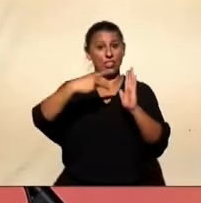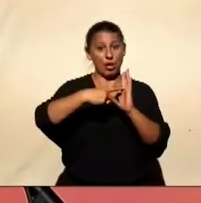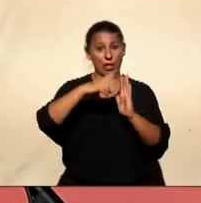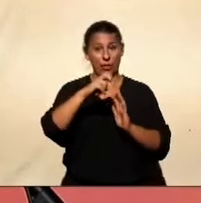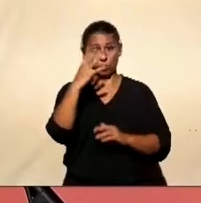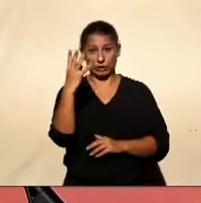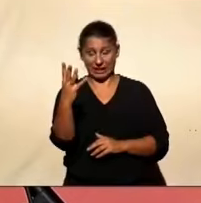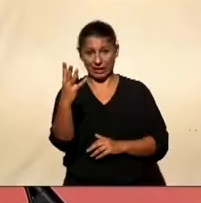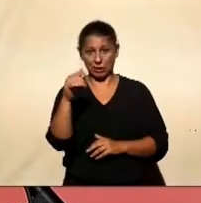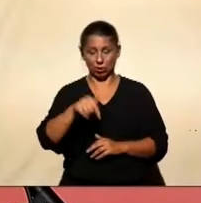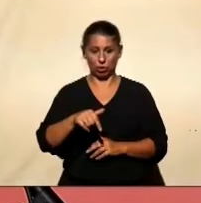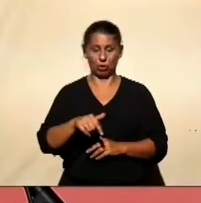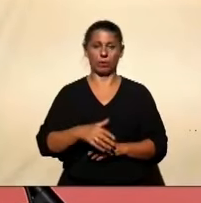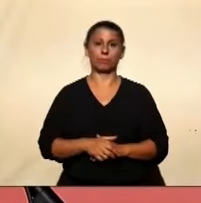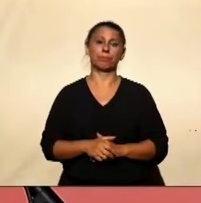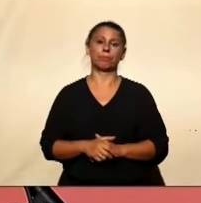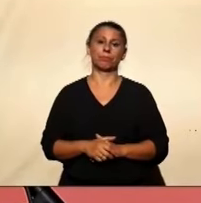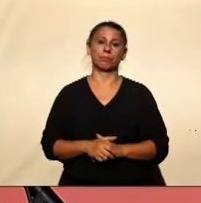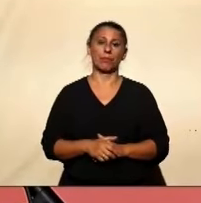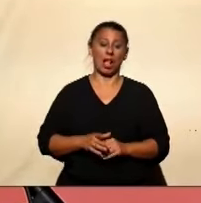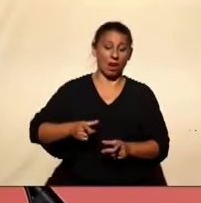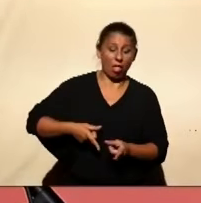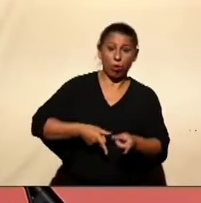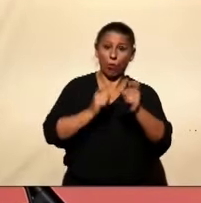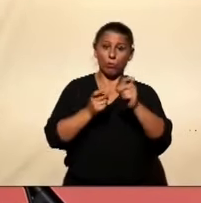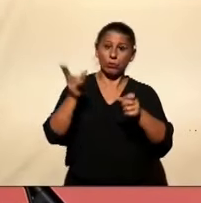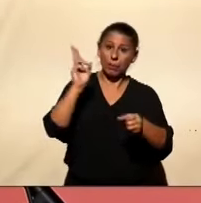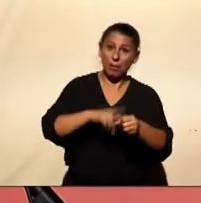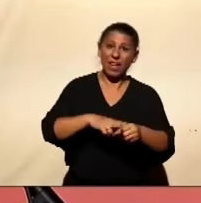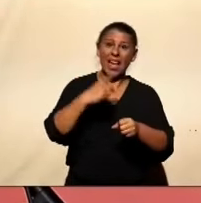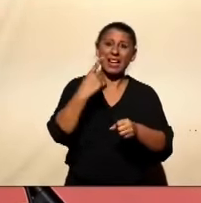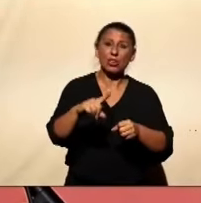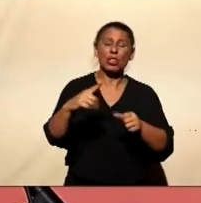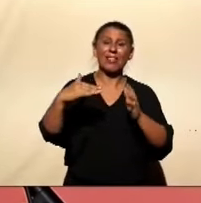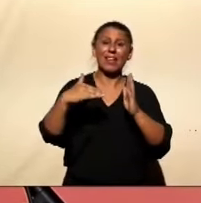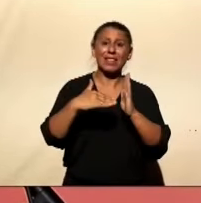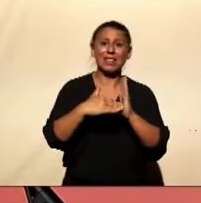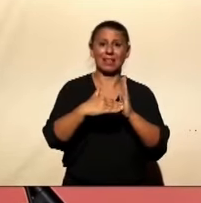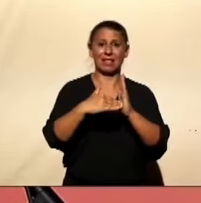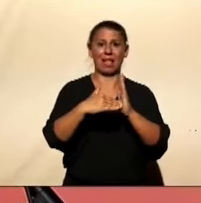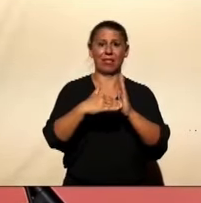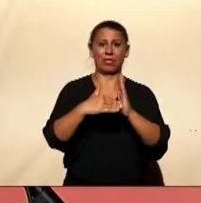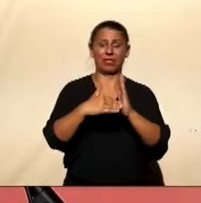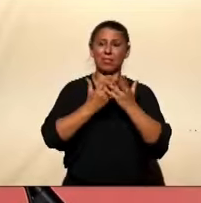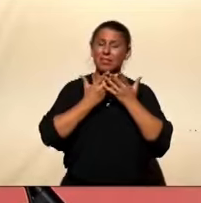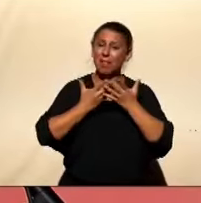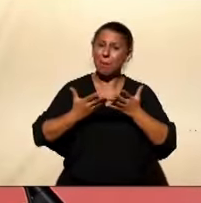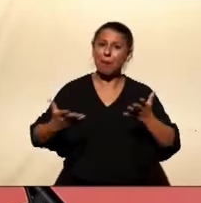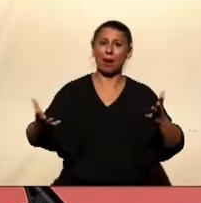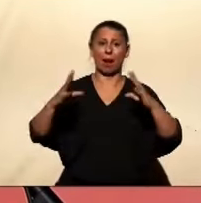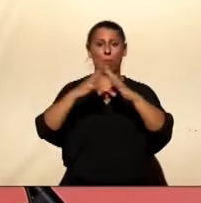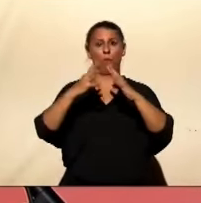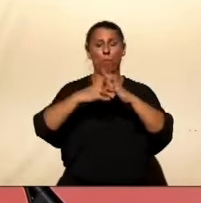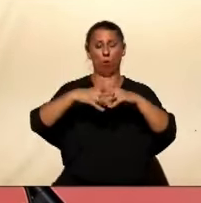2024 να σκοτώνονται, να δολοφονούνται εκατοντάδες χιλιάδες σε μεγάλες